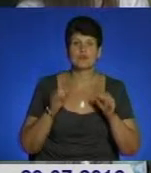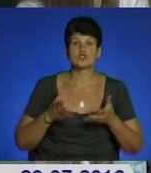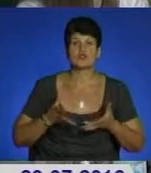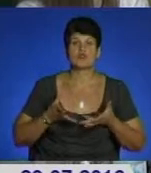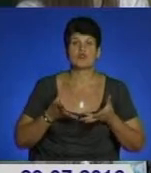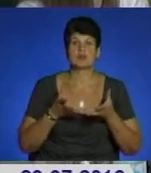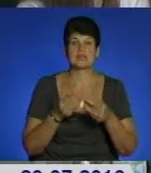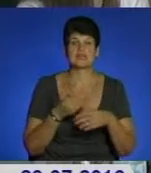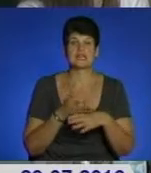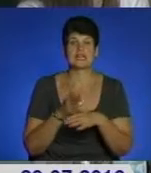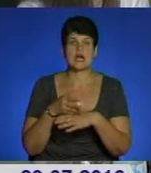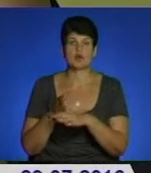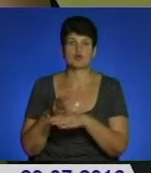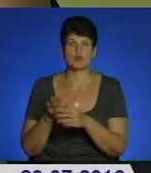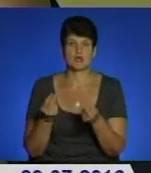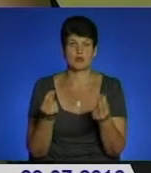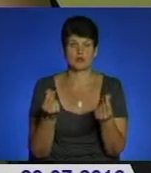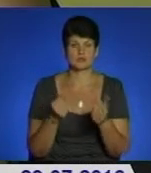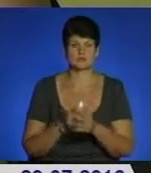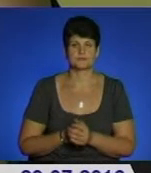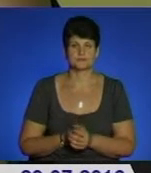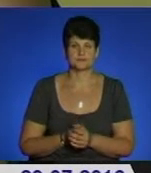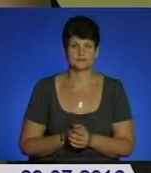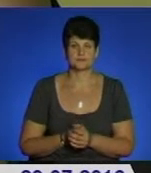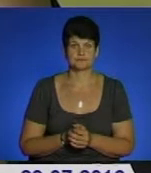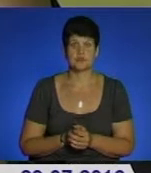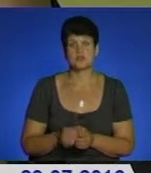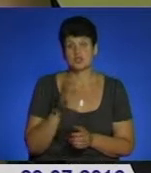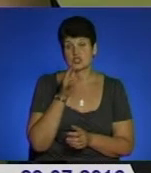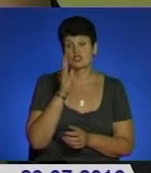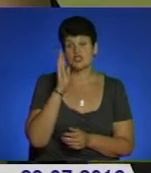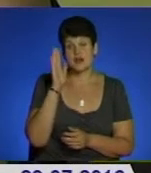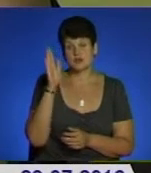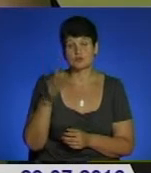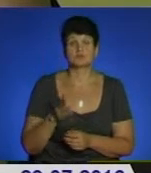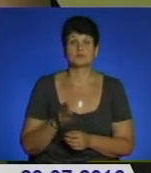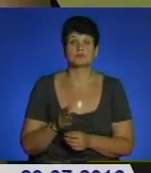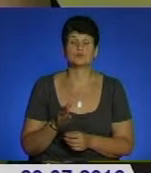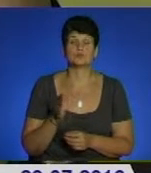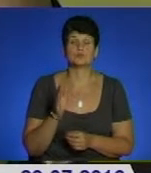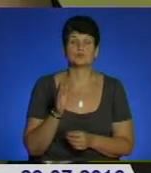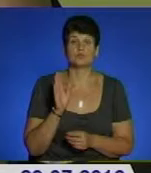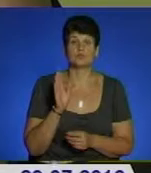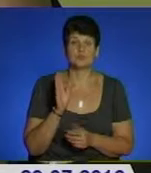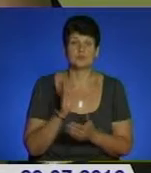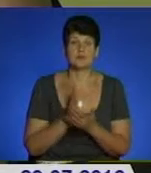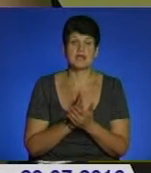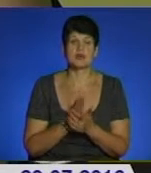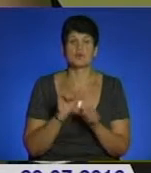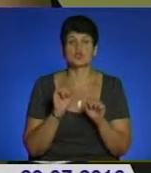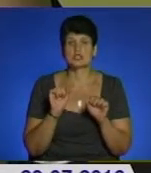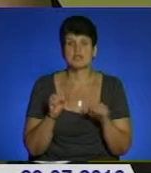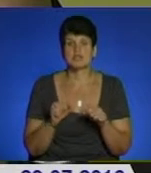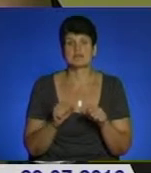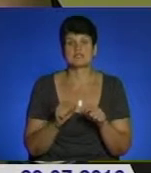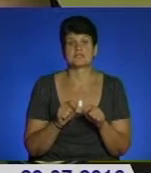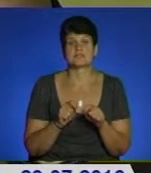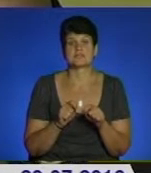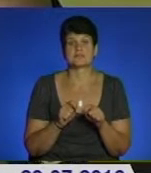на розподіл коштів. В часі ми прийдемо до того, що ми будемо мати можливість в відкритих